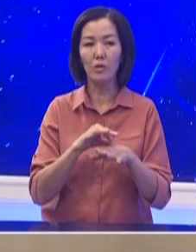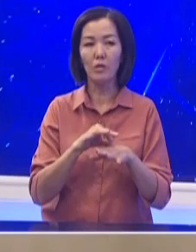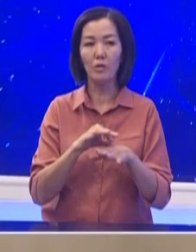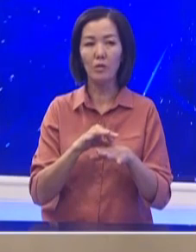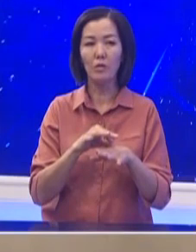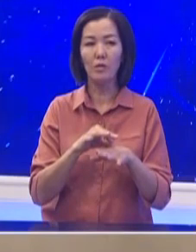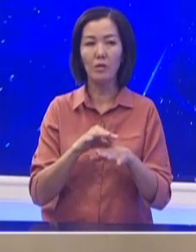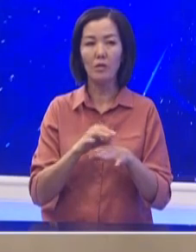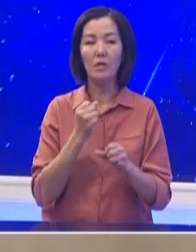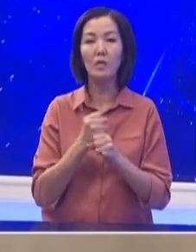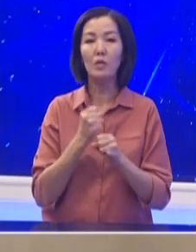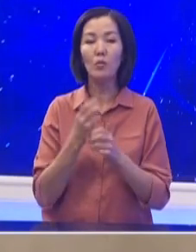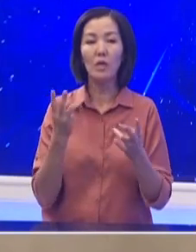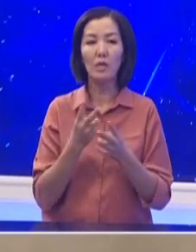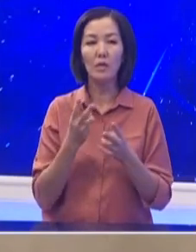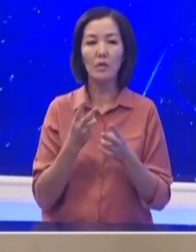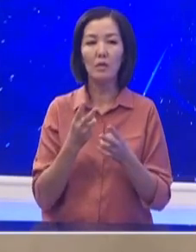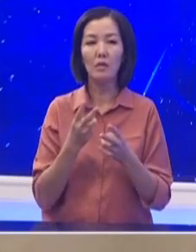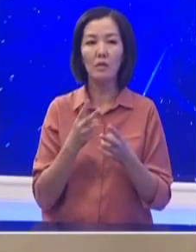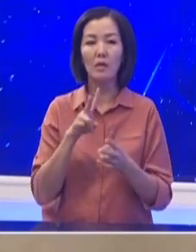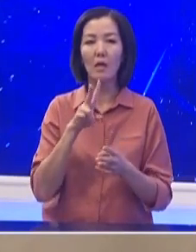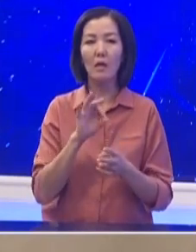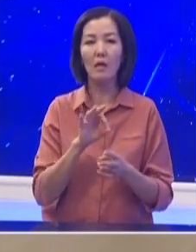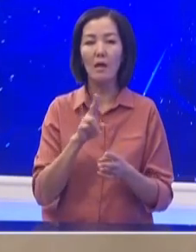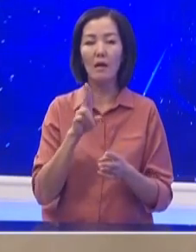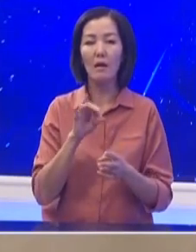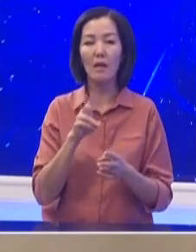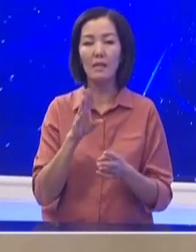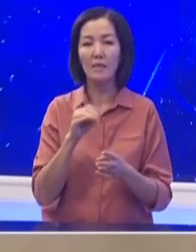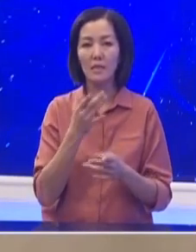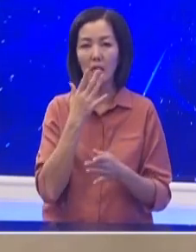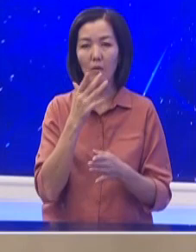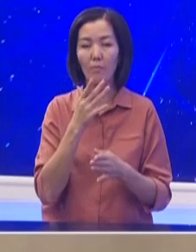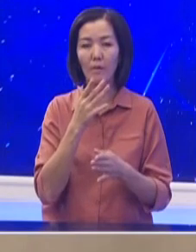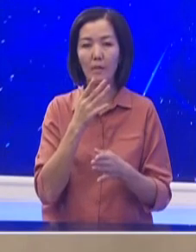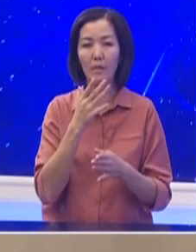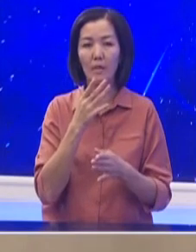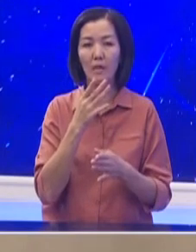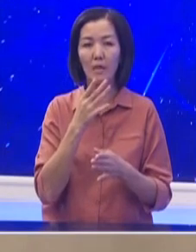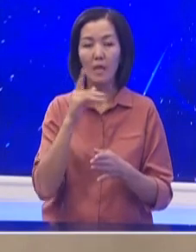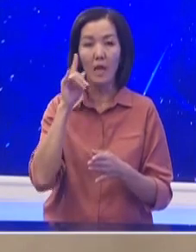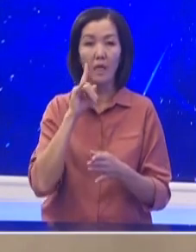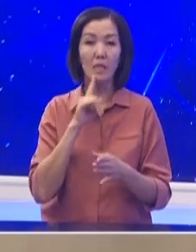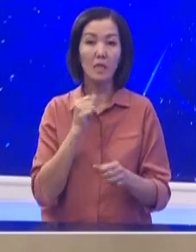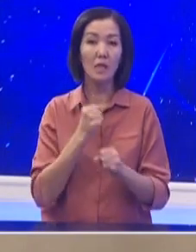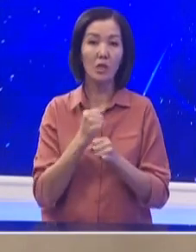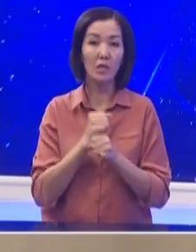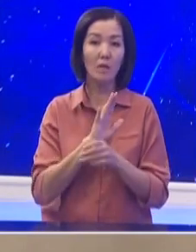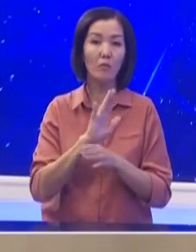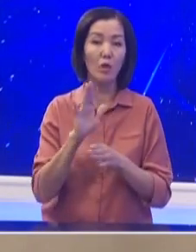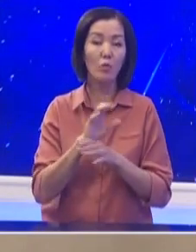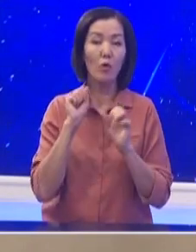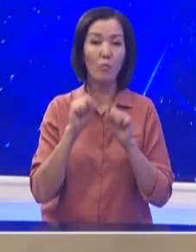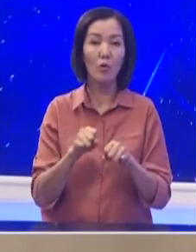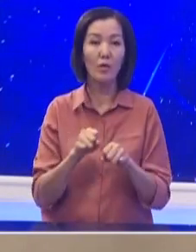айтқанда. Не істеу керек? Біріншіден локализация жасасақ, осыны импорт жасамай, осы Қазақстанда шығаруға болады, ол ешқандай қиын